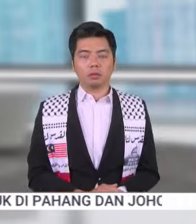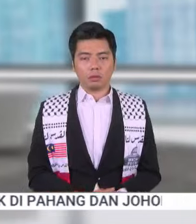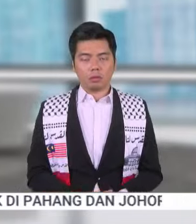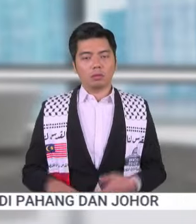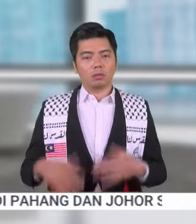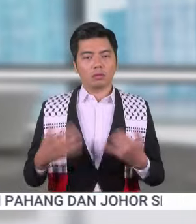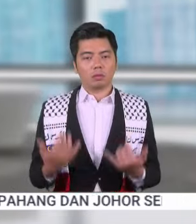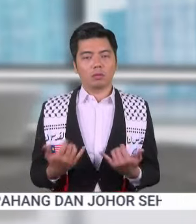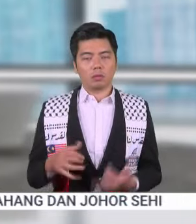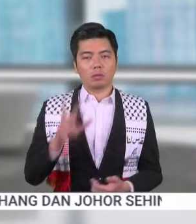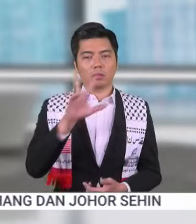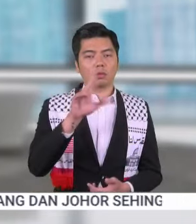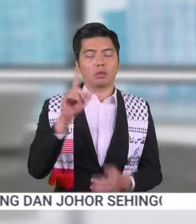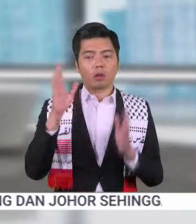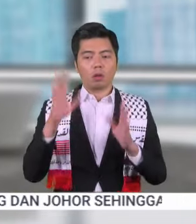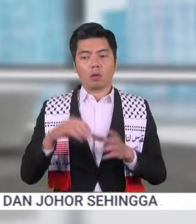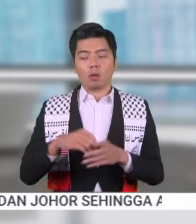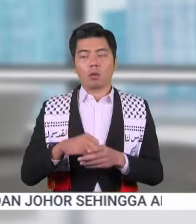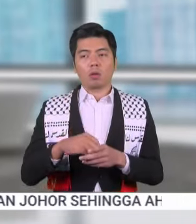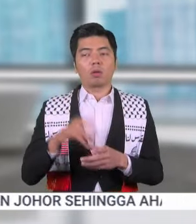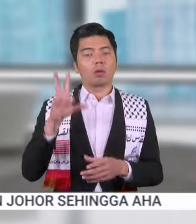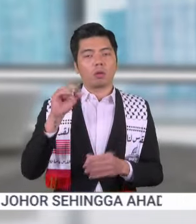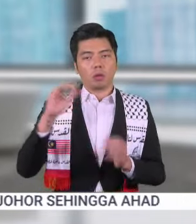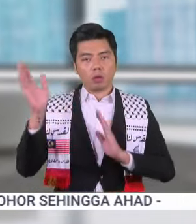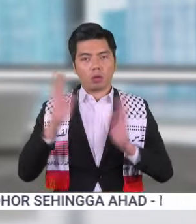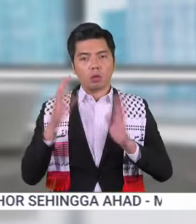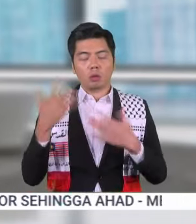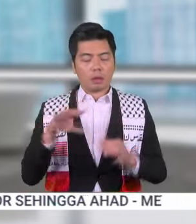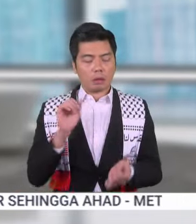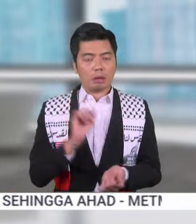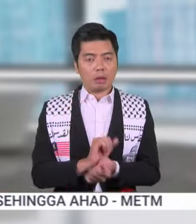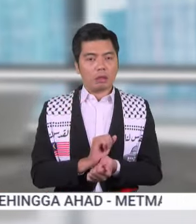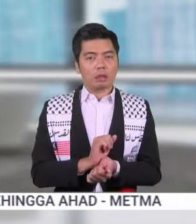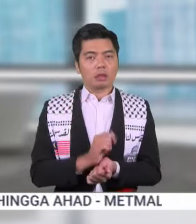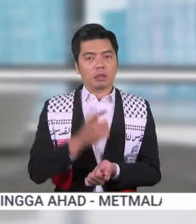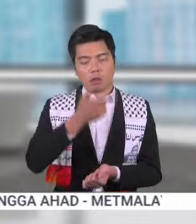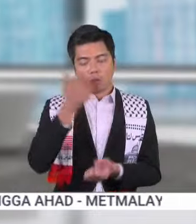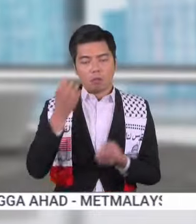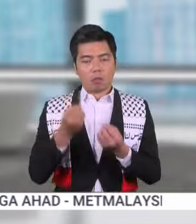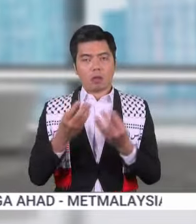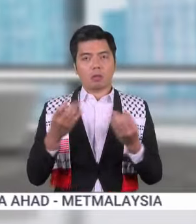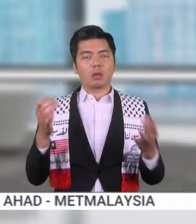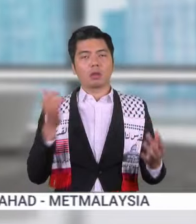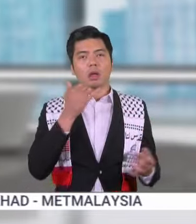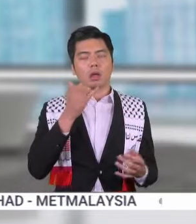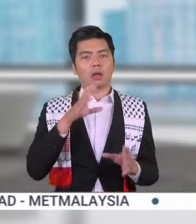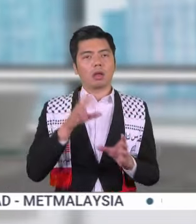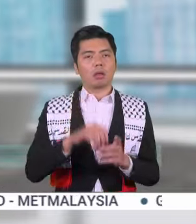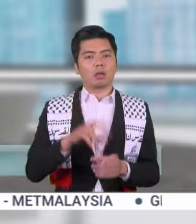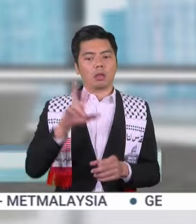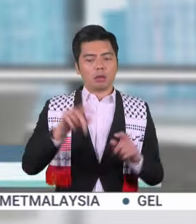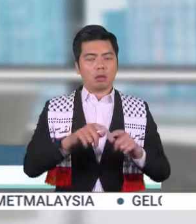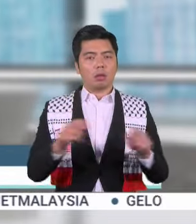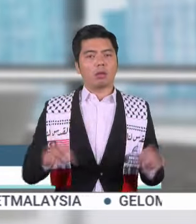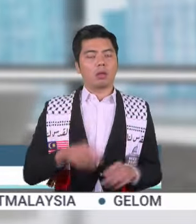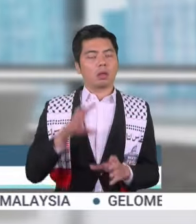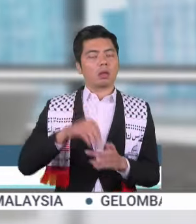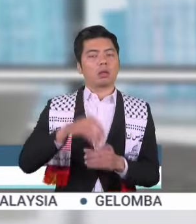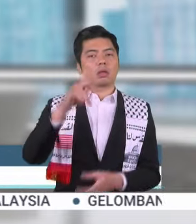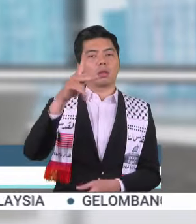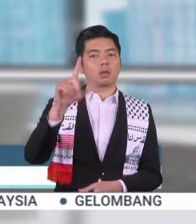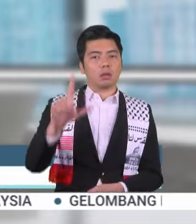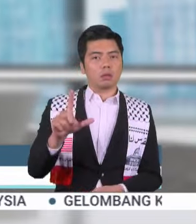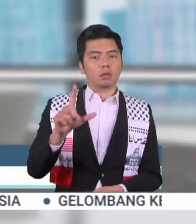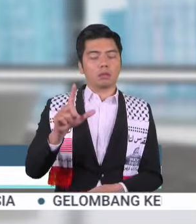Sementara itu, 31 warga asing ditahan atas pelbagai kesalahan dalam operasi di tiga lokasi sekitar ibu negara malam tadi.